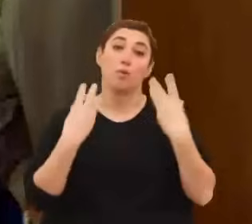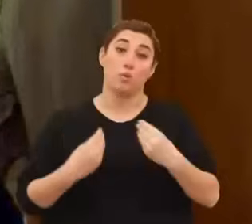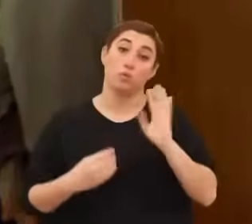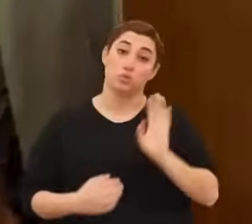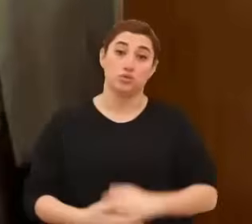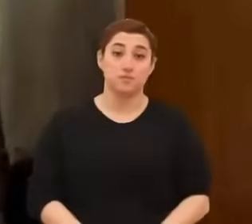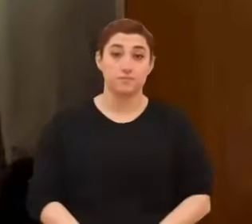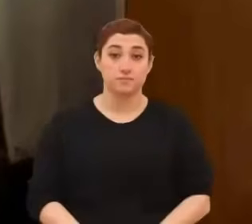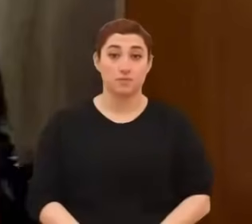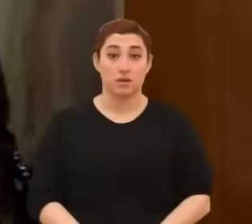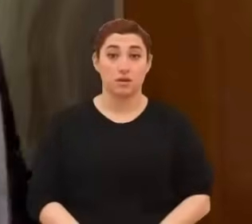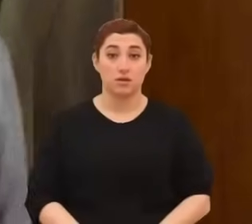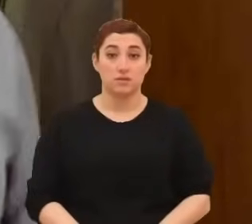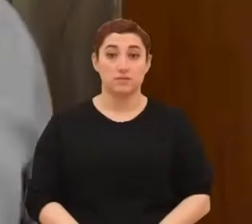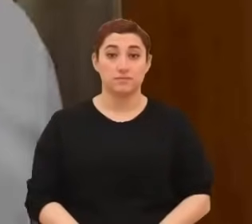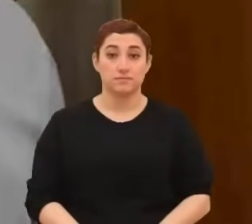aşkına yani.